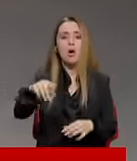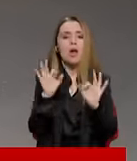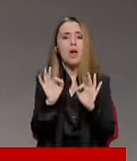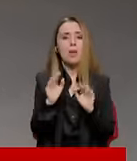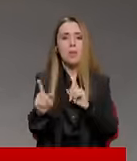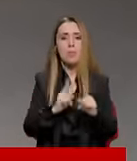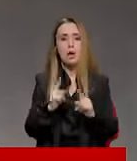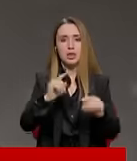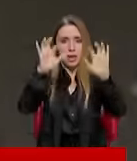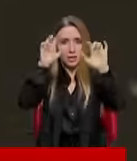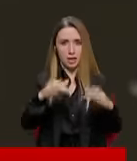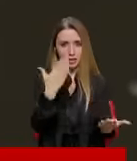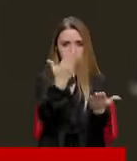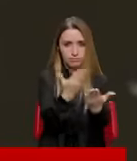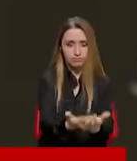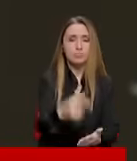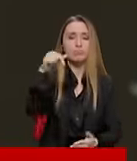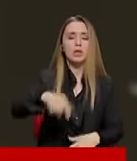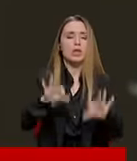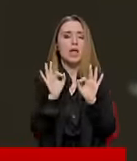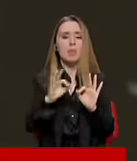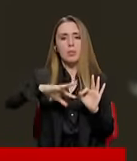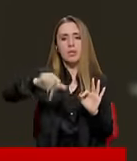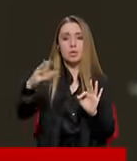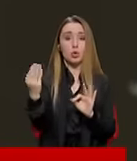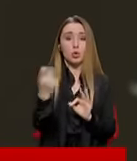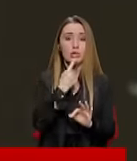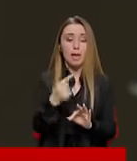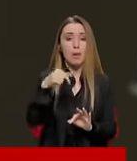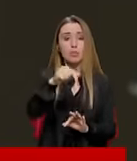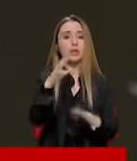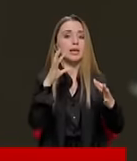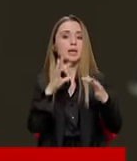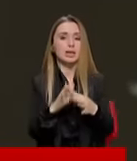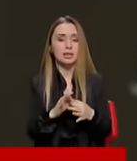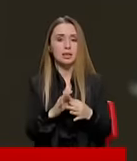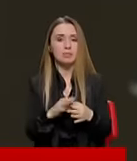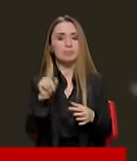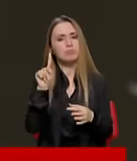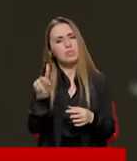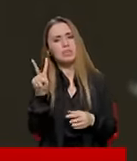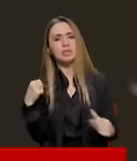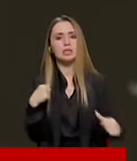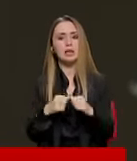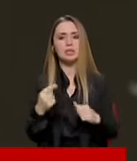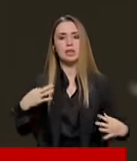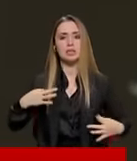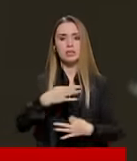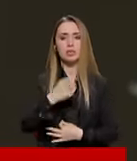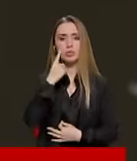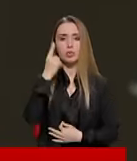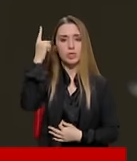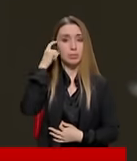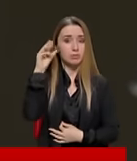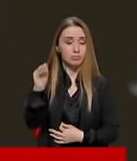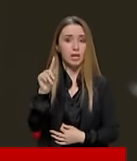mahkemeye dilekçe vermemize rağmen burada sürekli hırsızlık oluyor diye Ben bununla ilgili bir veya iki defa Sayın cumhurbaşkanına bilgi